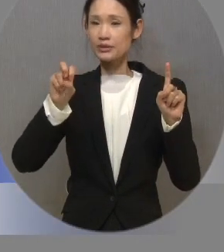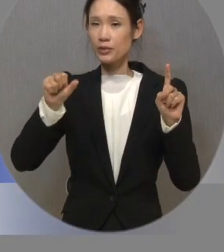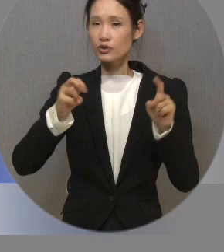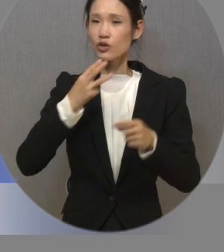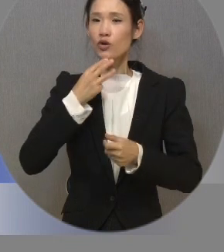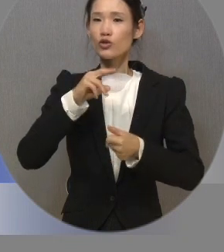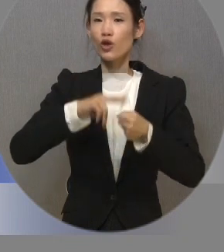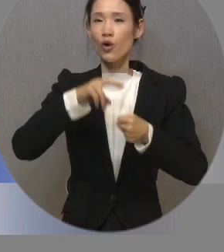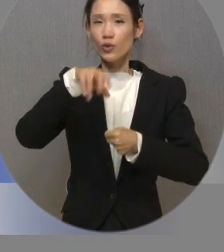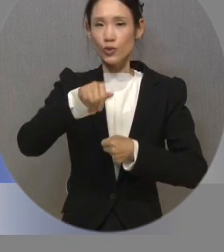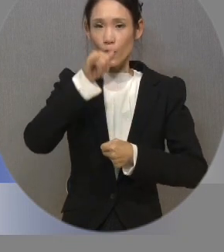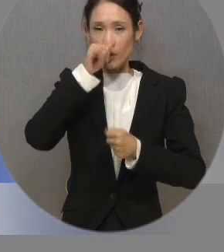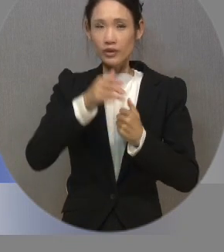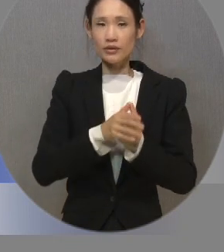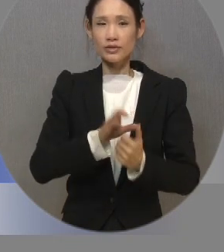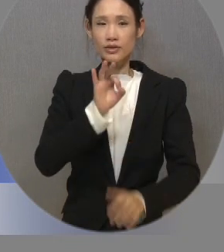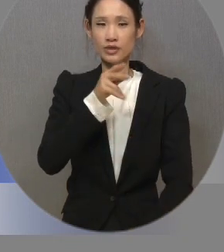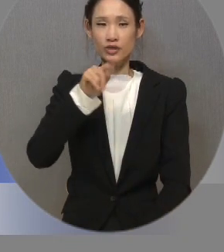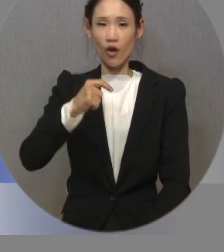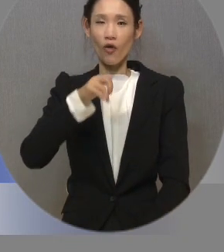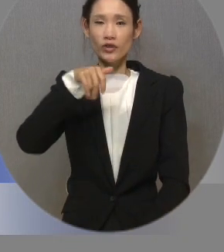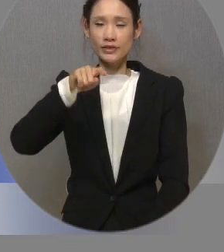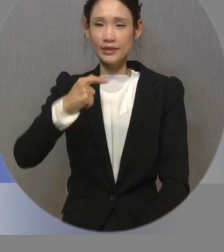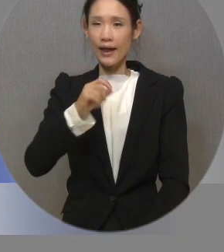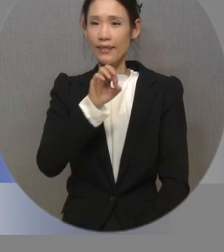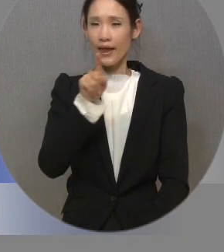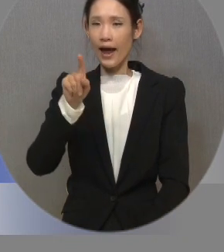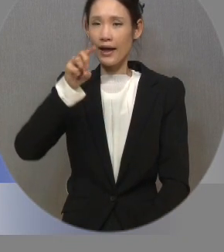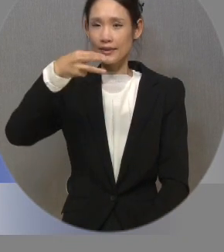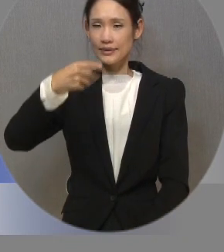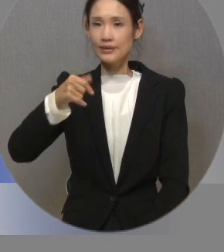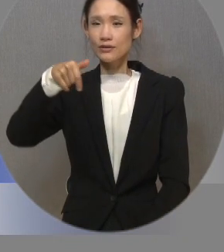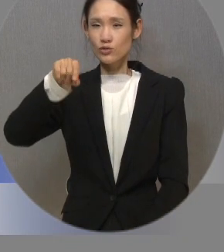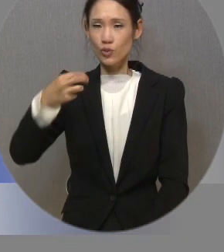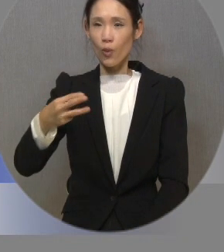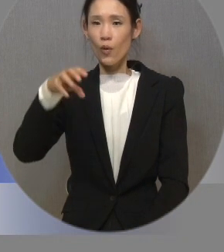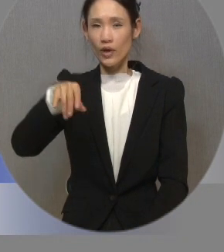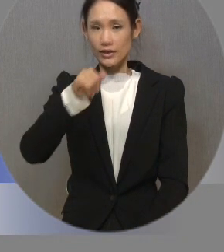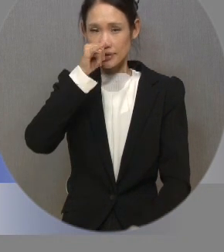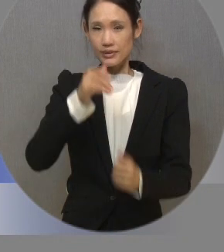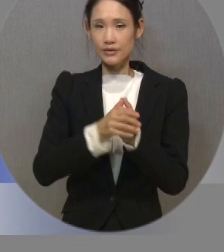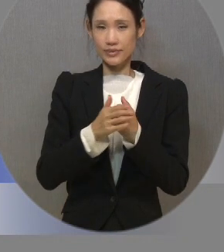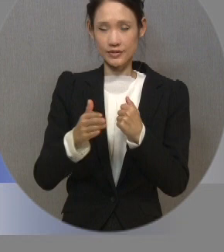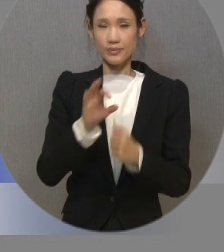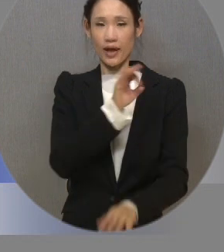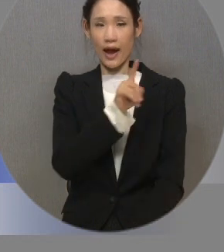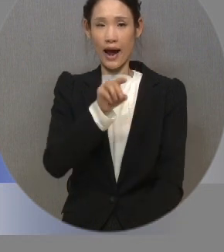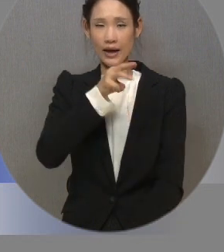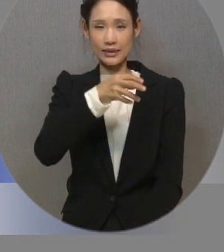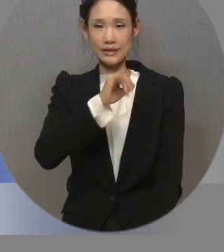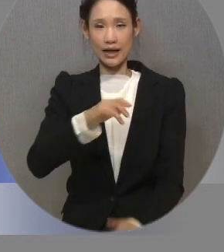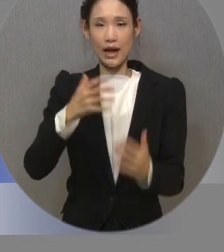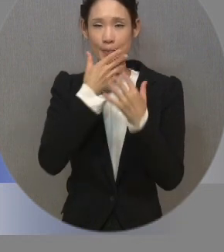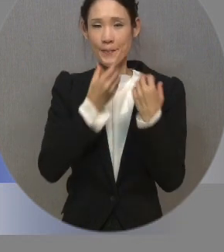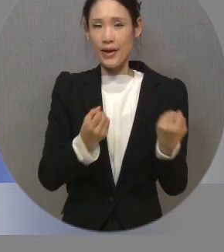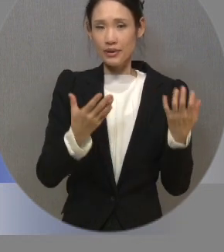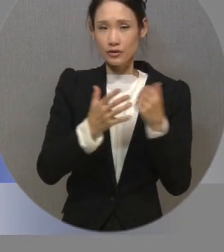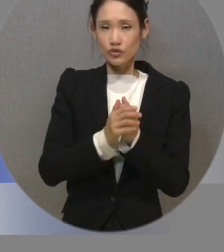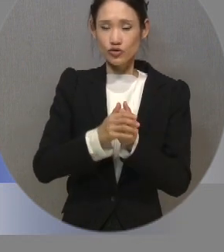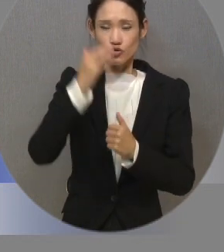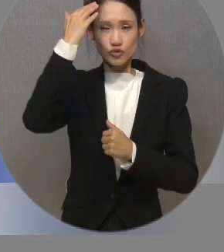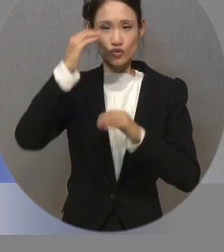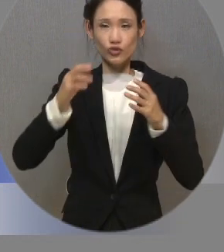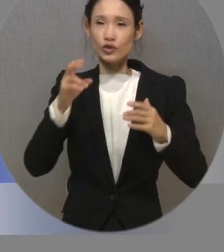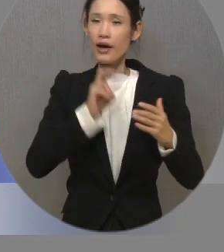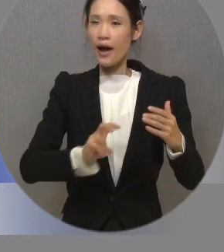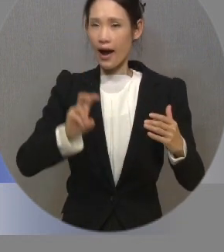위치한 영산 아트홀에서 열리는데요 연주에서는 아리랑 페스티벌을 주제로 국악과 클라리넷의